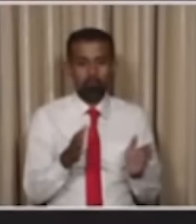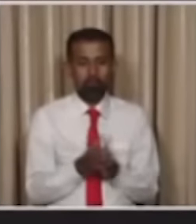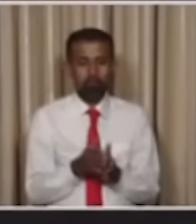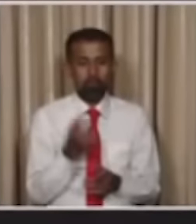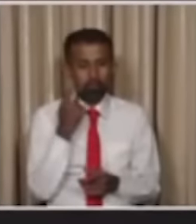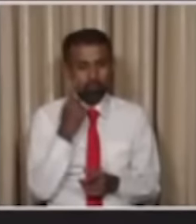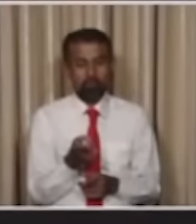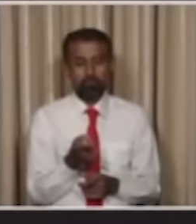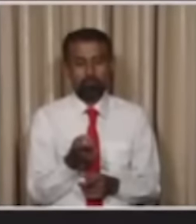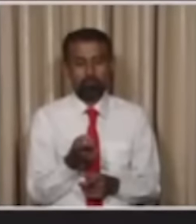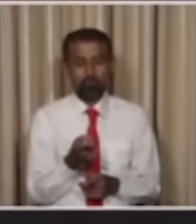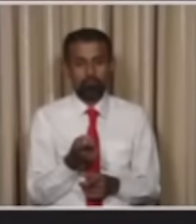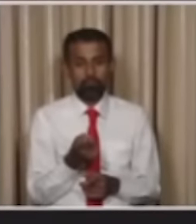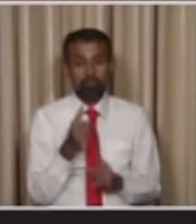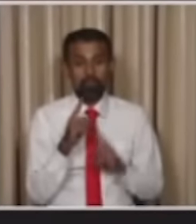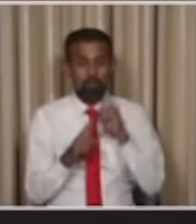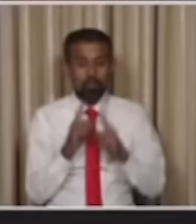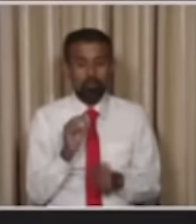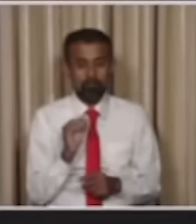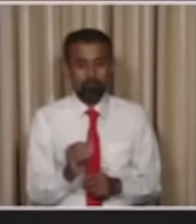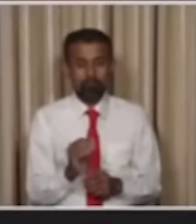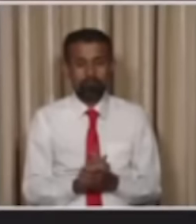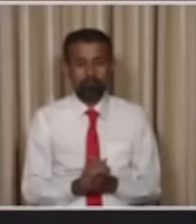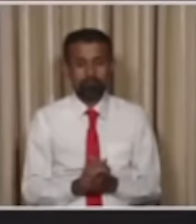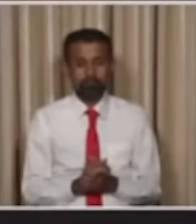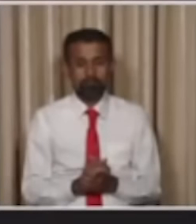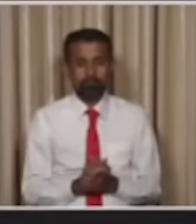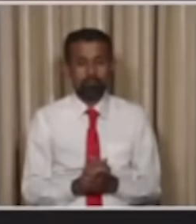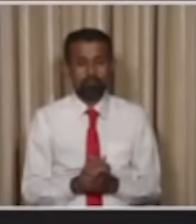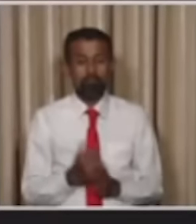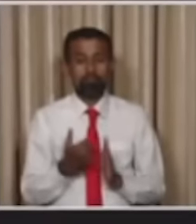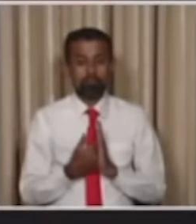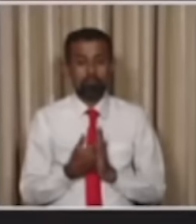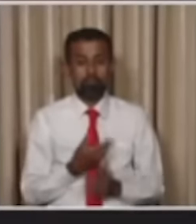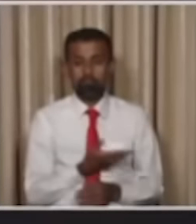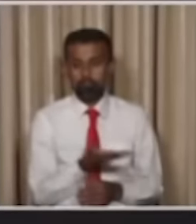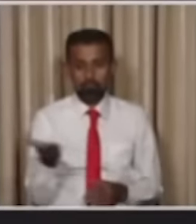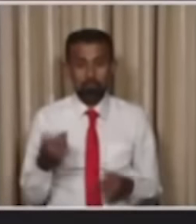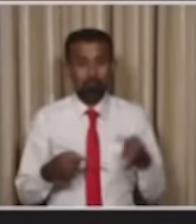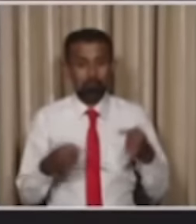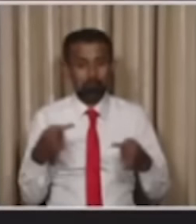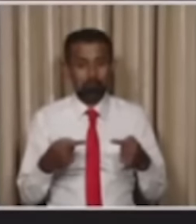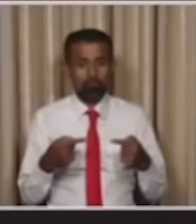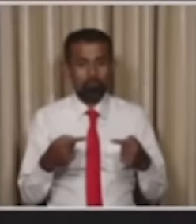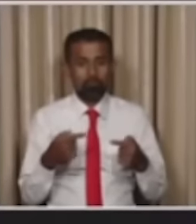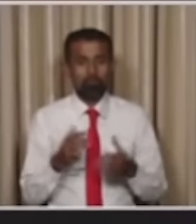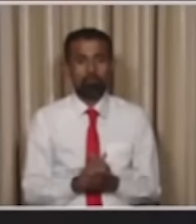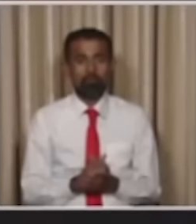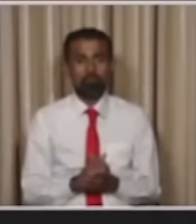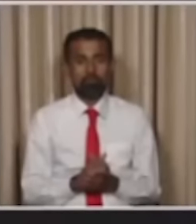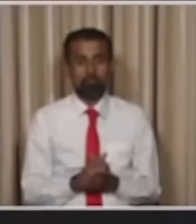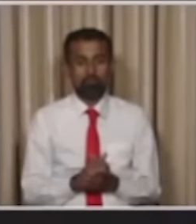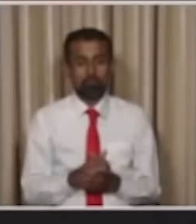තරම්, එවැන්නක් කතා කරන්න තරම්, එවැන්නක් මේ උත්තරීතර සභාවේදී විවාද කරන්නට තරම්